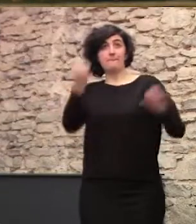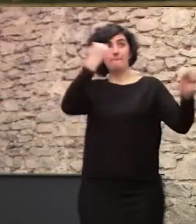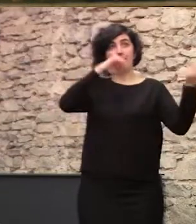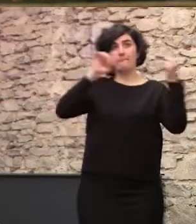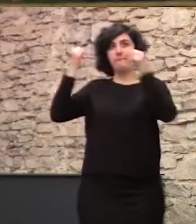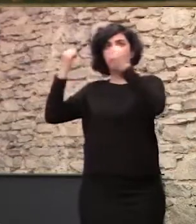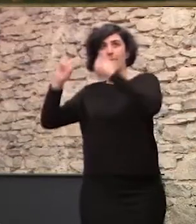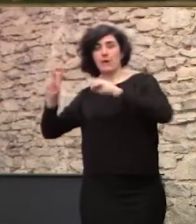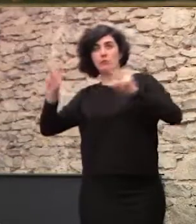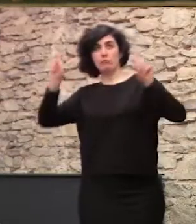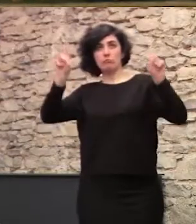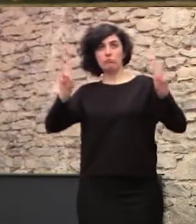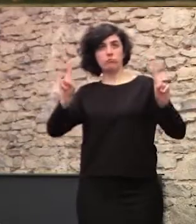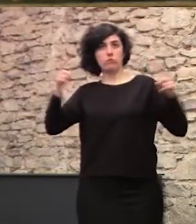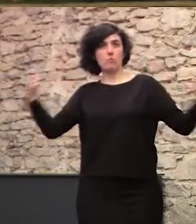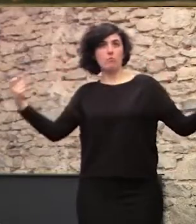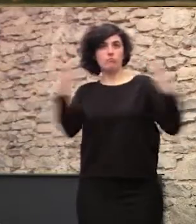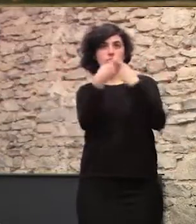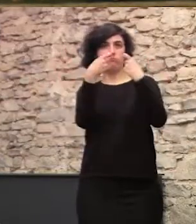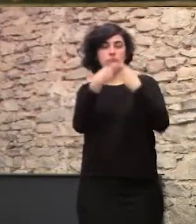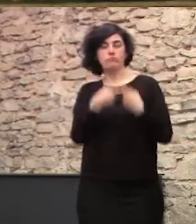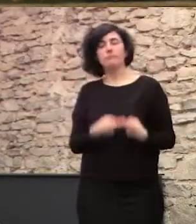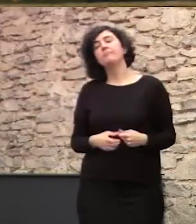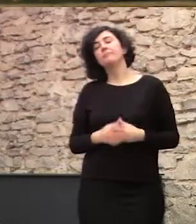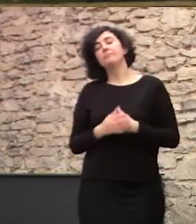elkarren kontra edo bai